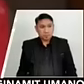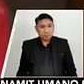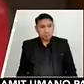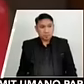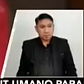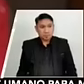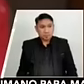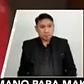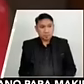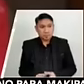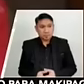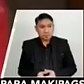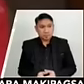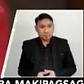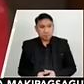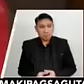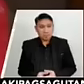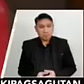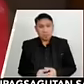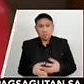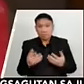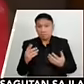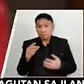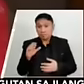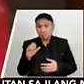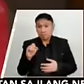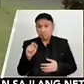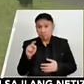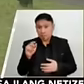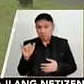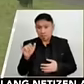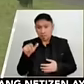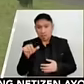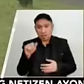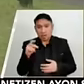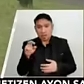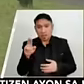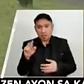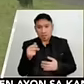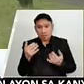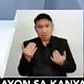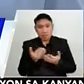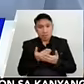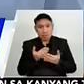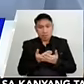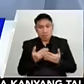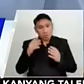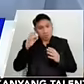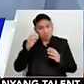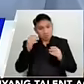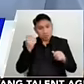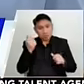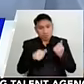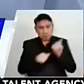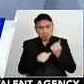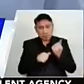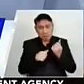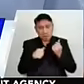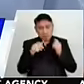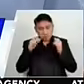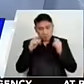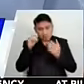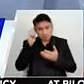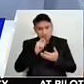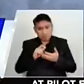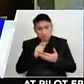Si Senador Juan Edgardo Sonny Angara ang itatalagang kalihim ng Department of Education pagbaba ni Vice President Sara Duterte bilang DepEd Secretary